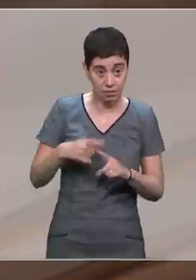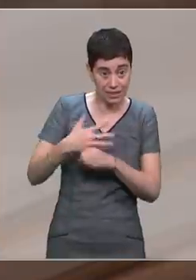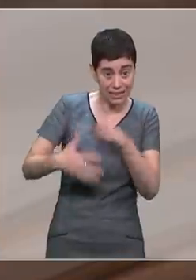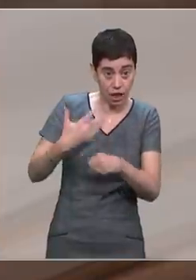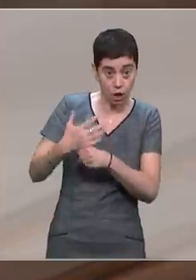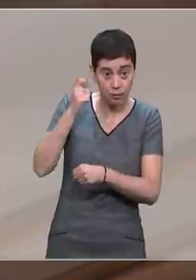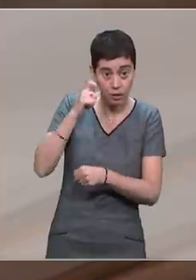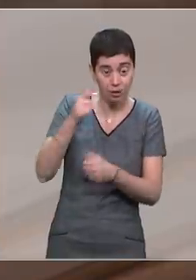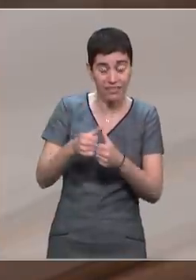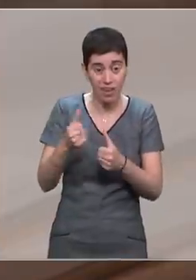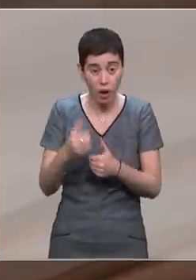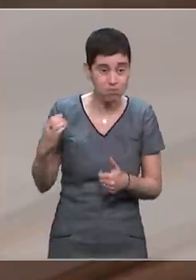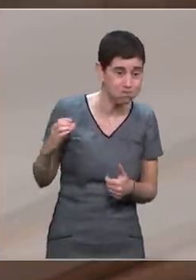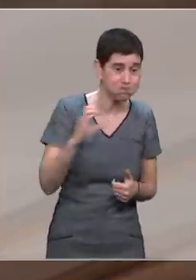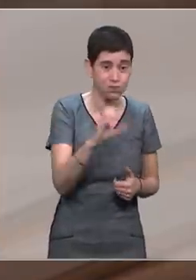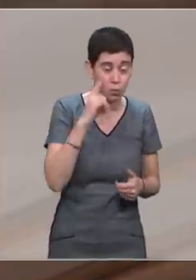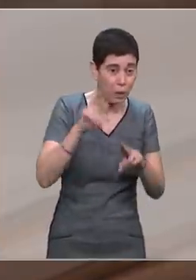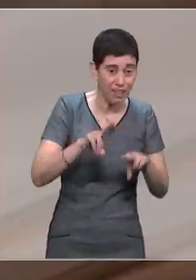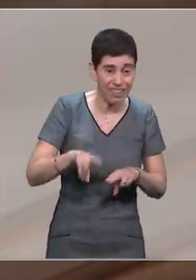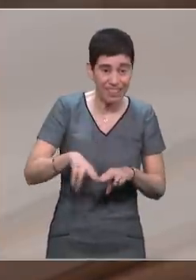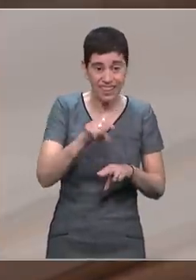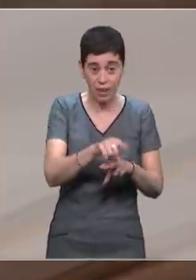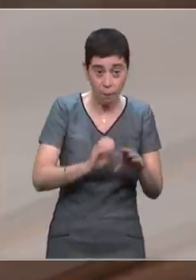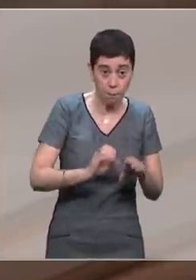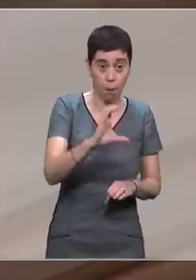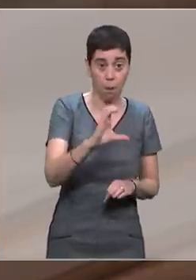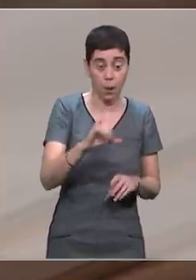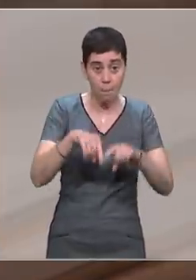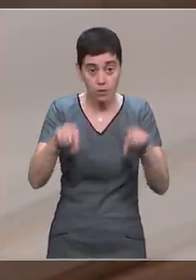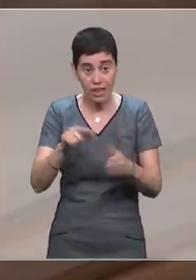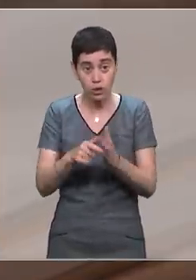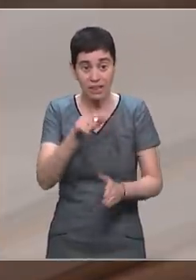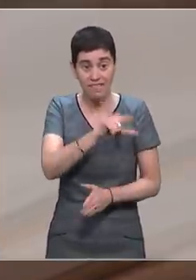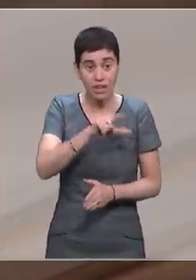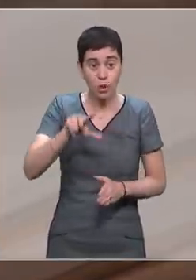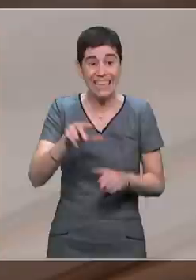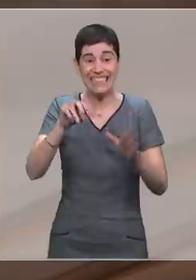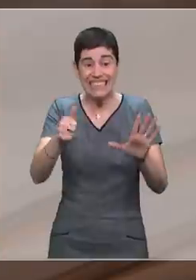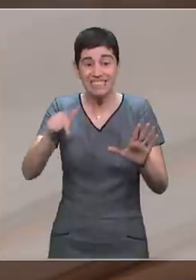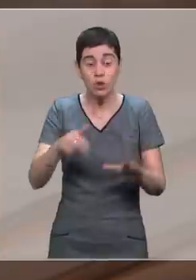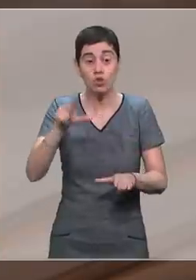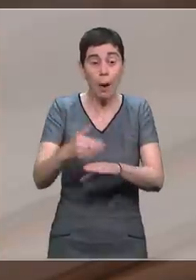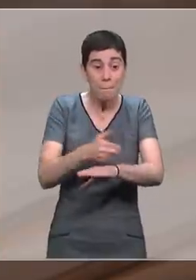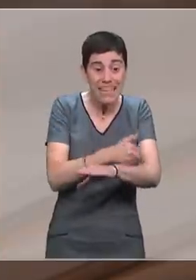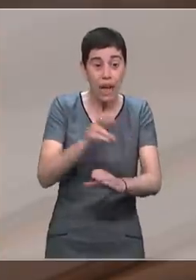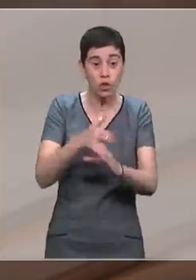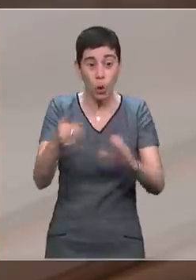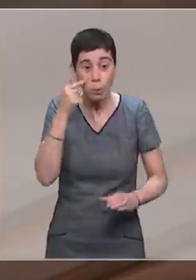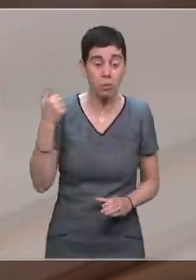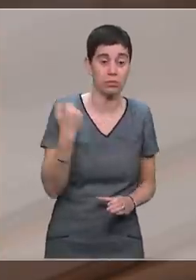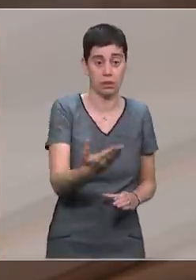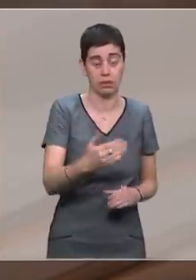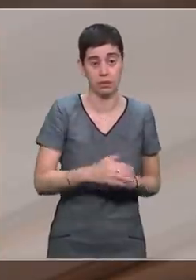les crédits à la régénération et pour le budget de l'année 2023, c'est 6,3 milliards d'euros qui sont consacrés aux ferroviaires. C'est bien